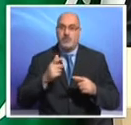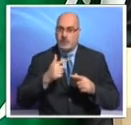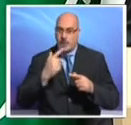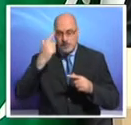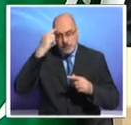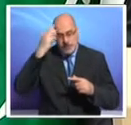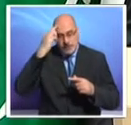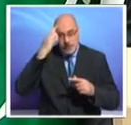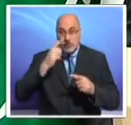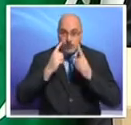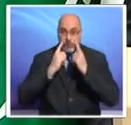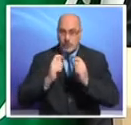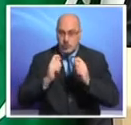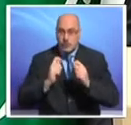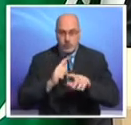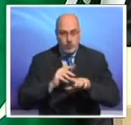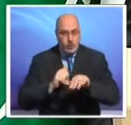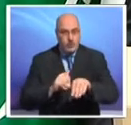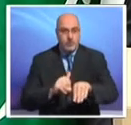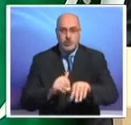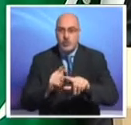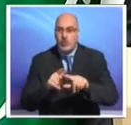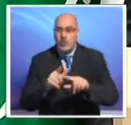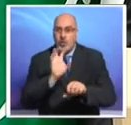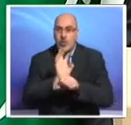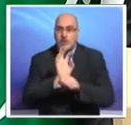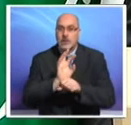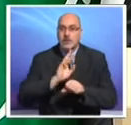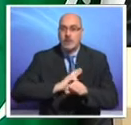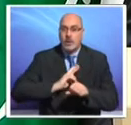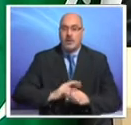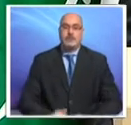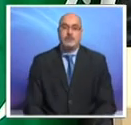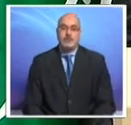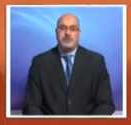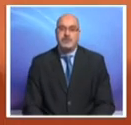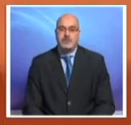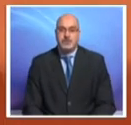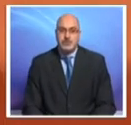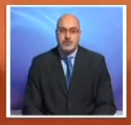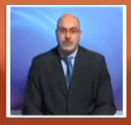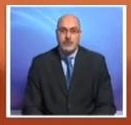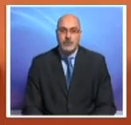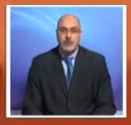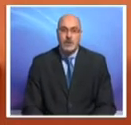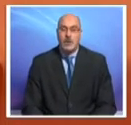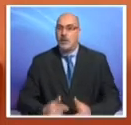وواعون باستمراره في التربص بأمننا واستقرارنا. وباعتبار أن